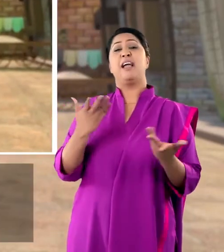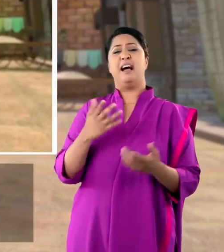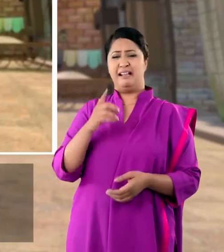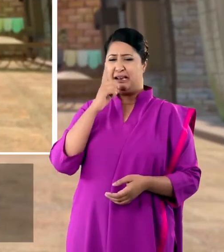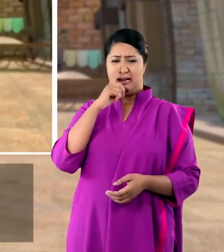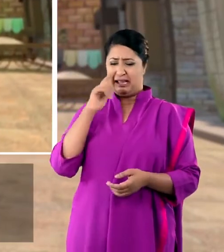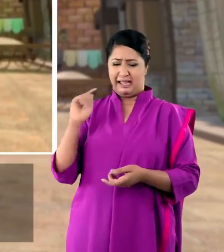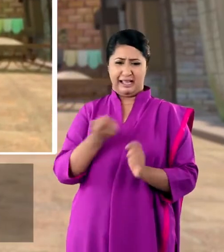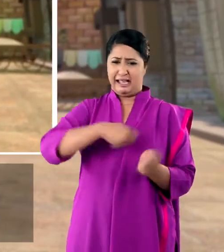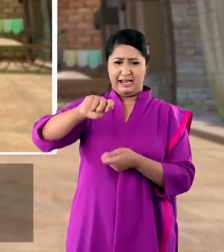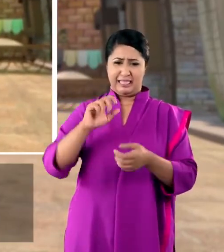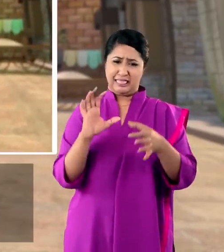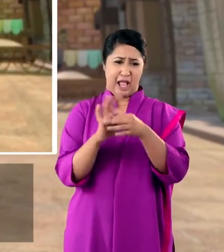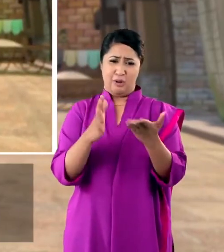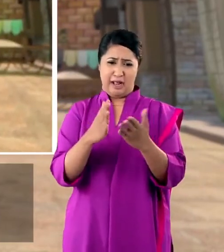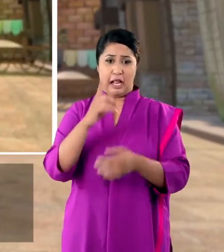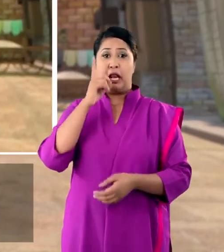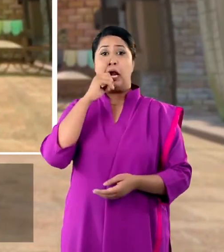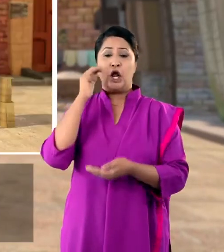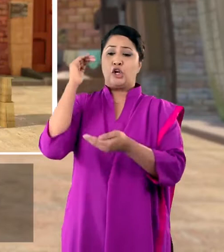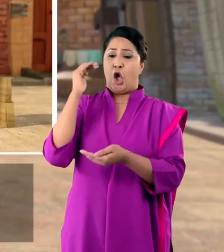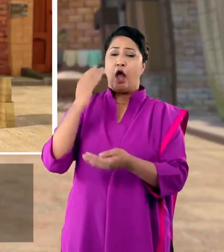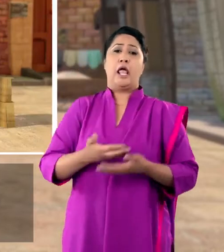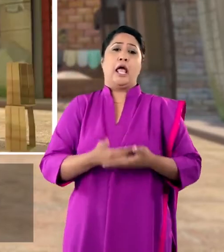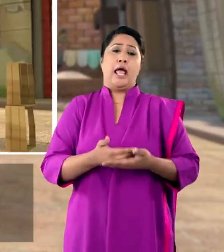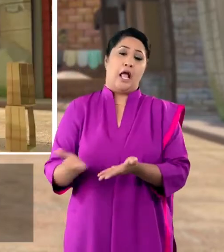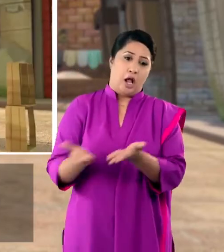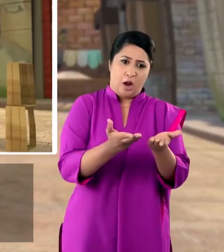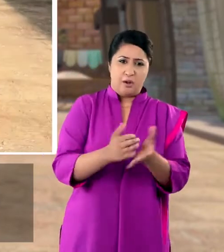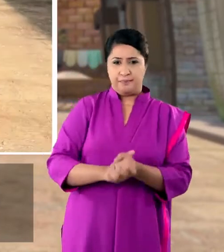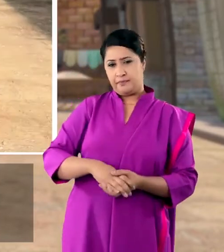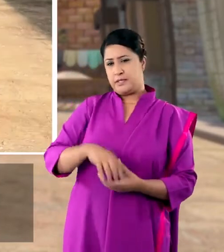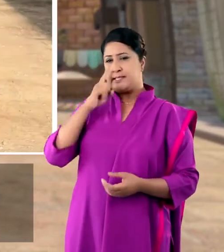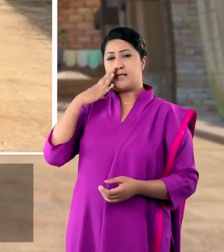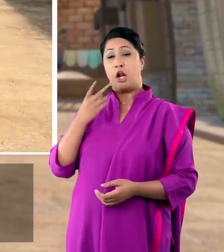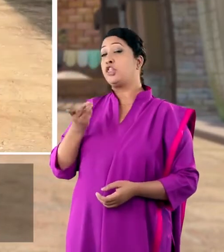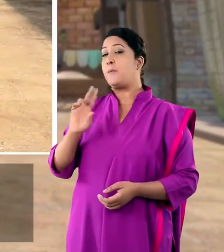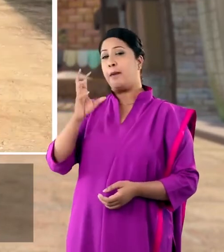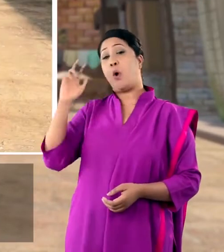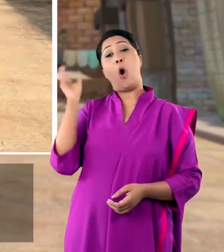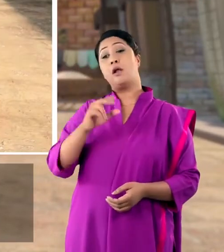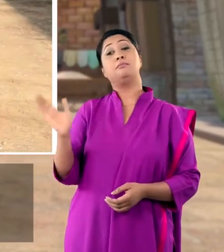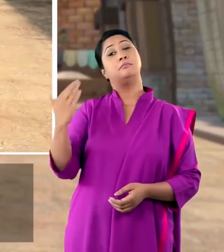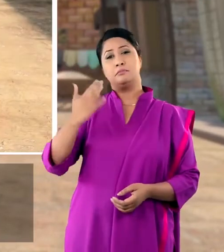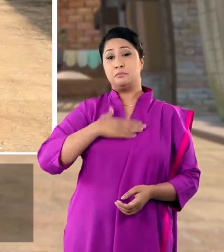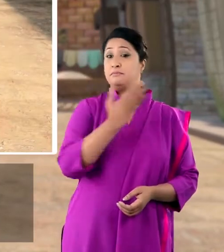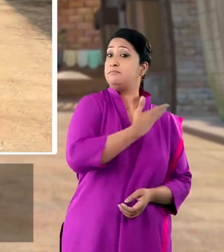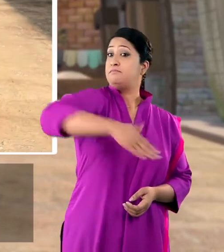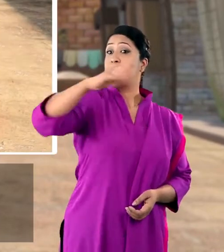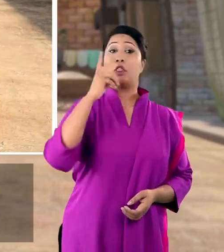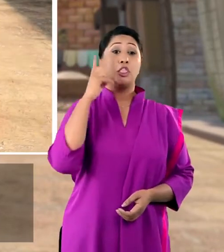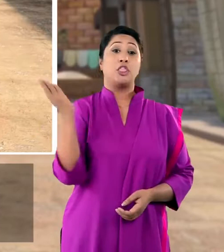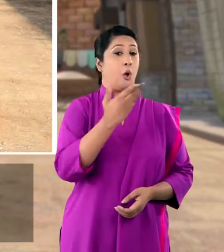क्या कर रही हो? क्रिकेट लड़कों का खेल है, लड़कियों का नहीं। लड़कियों के लिए तो डॉल्स होती है। ये क्या बात हुई? जरा एक बॉल तो